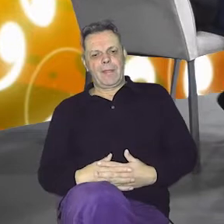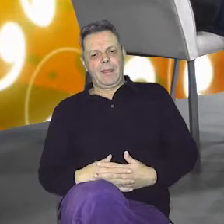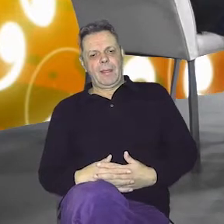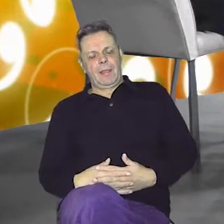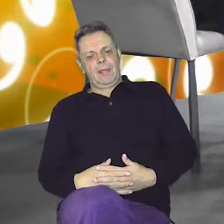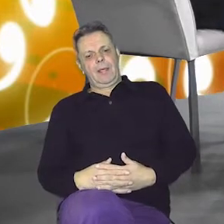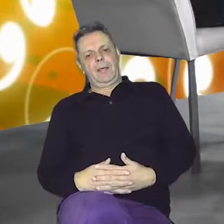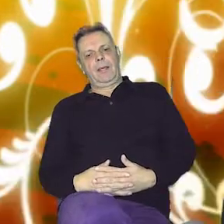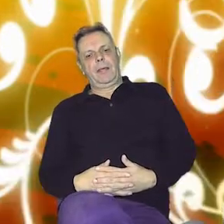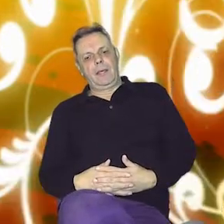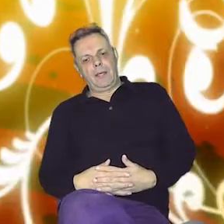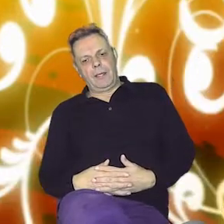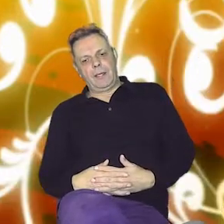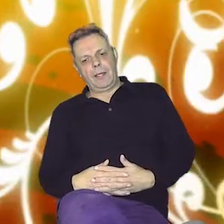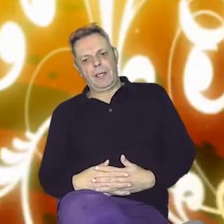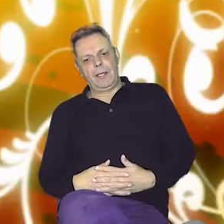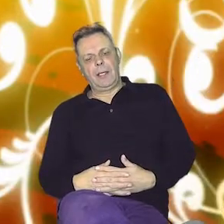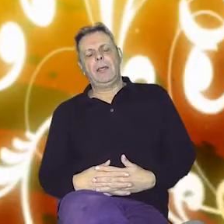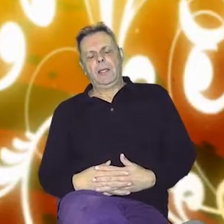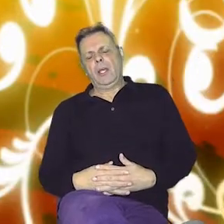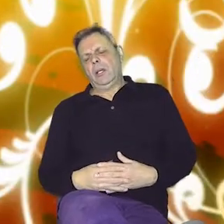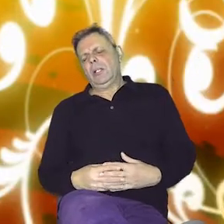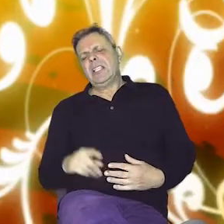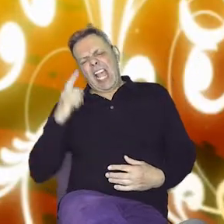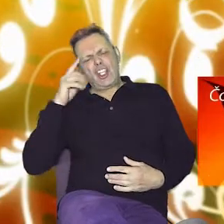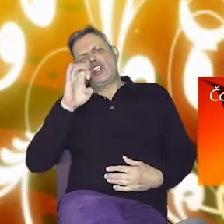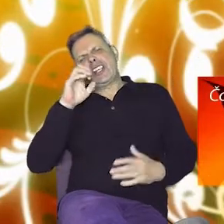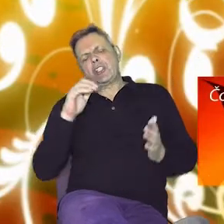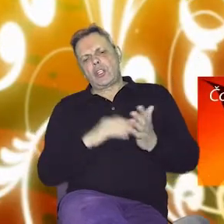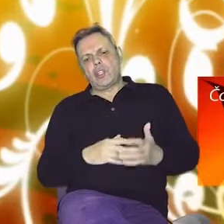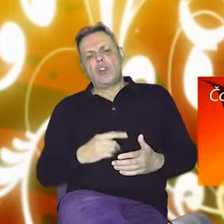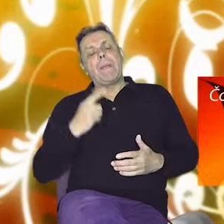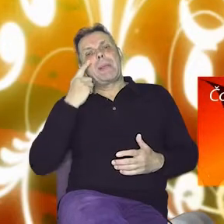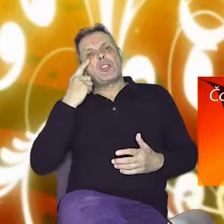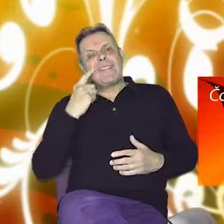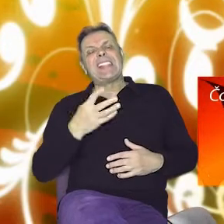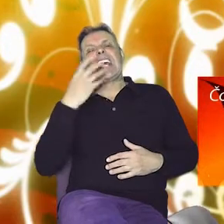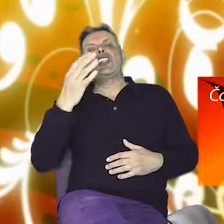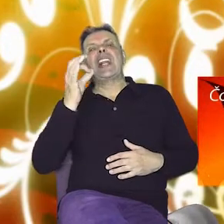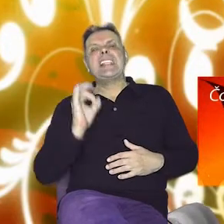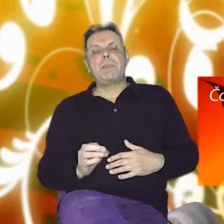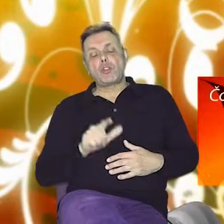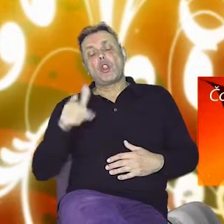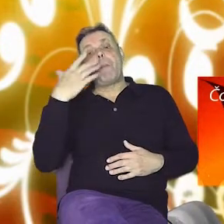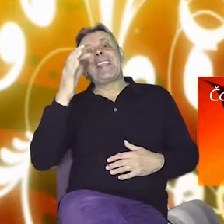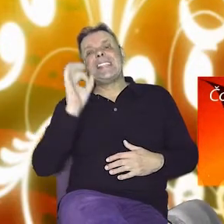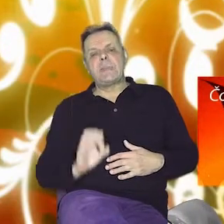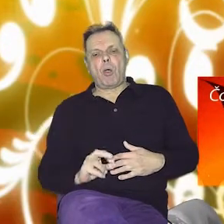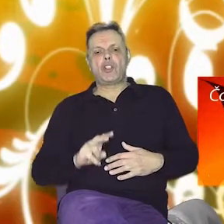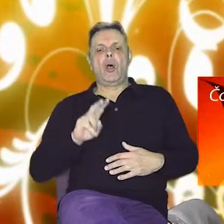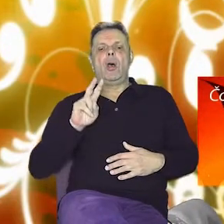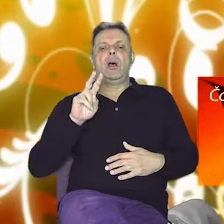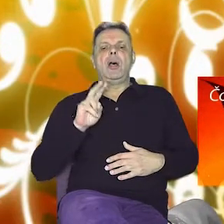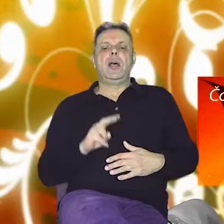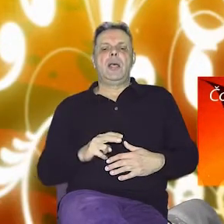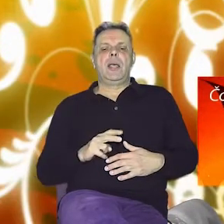probleme. Dakle, okrede oko 400,000, a pretpostavlja se da ne ide oko 40% do 50%